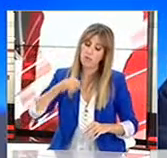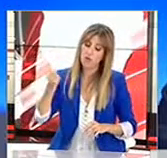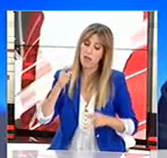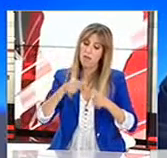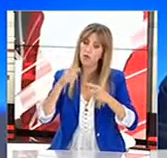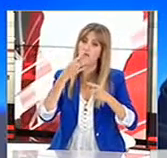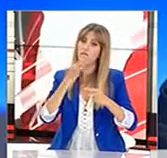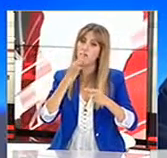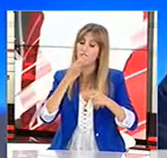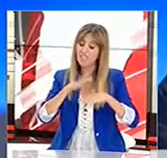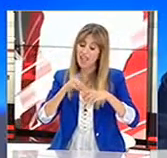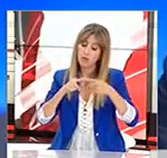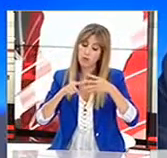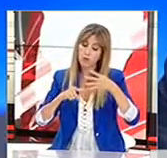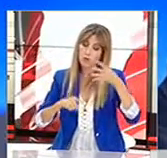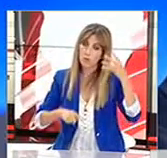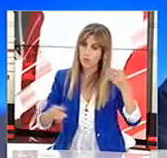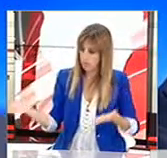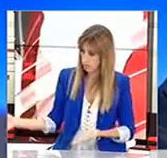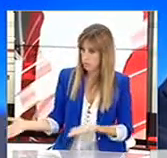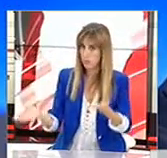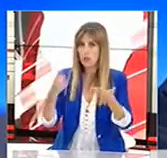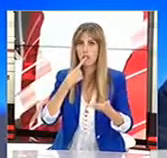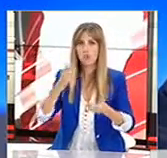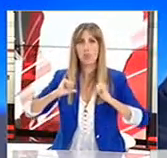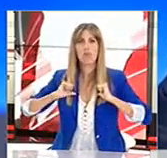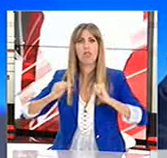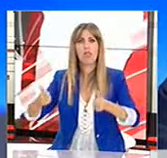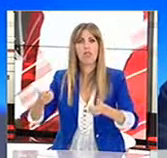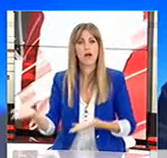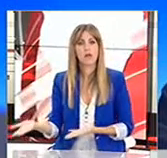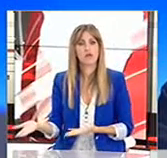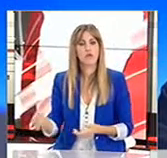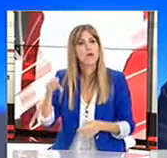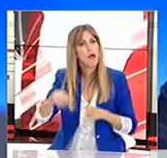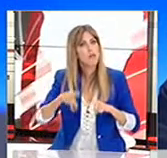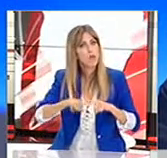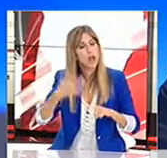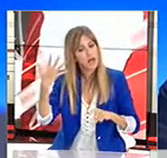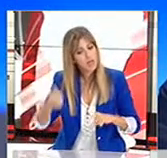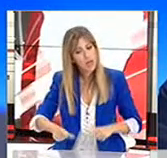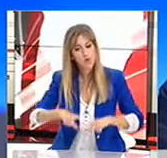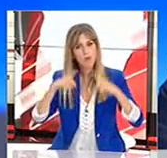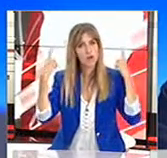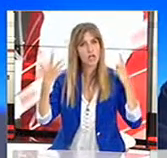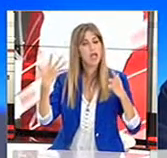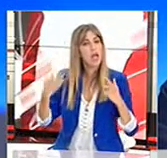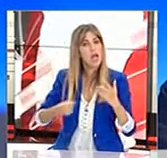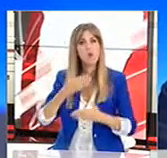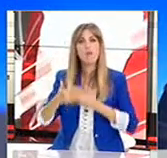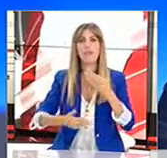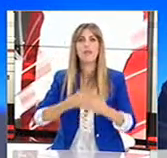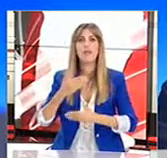μου είναι πως αυτή η χώρα έχει θεσμούς, έχει δημοκρατικές διαδικασίες και οι δημοκρατικές διαδικασίες είναι